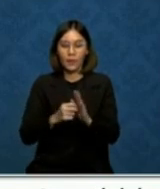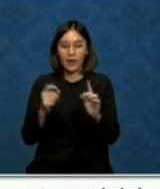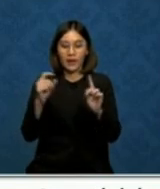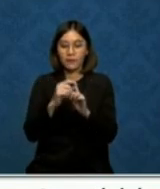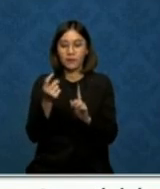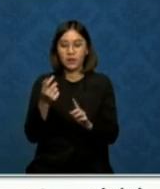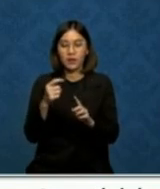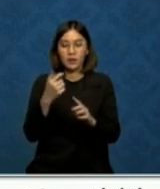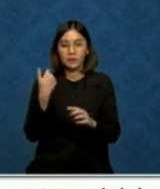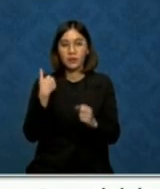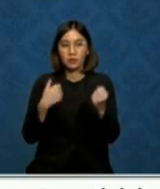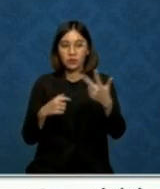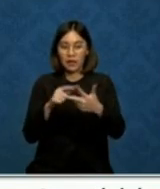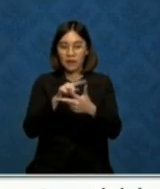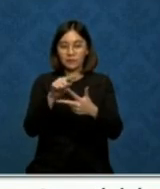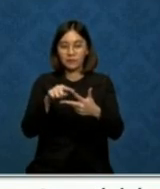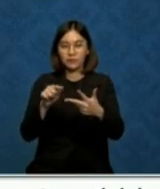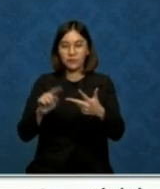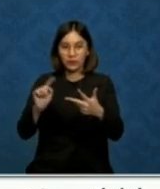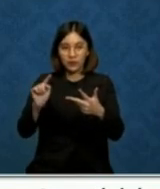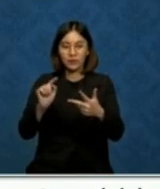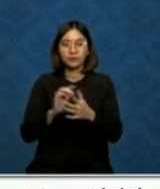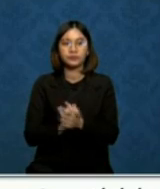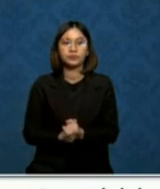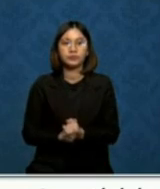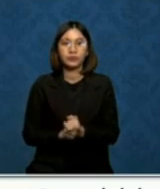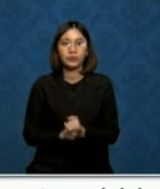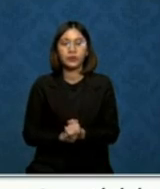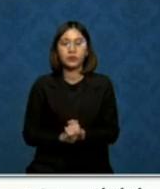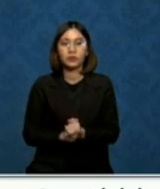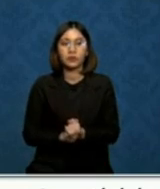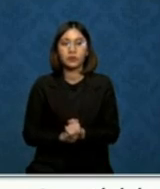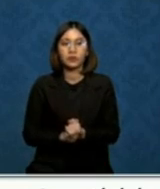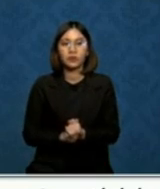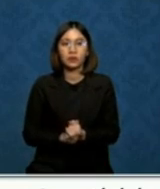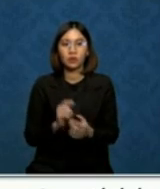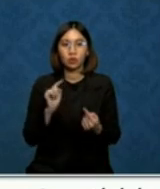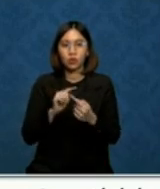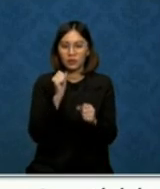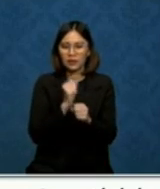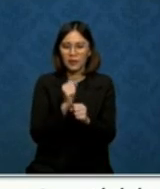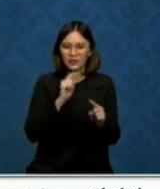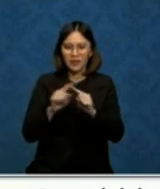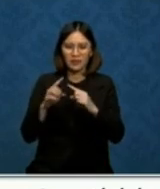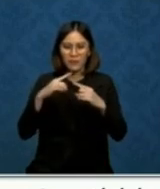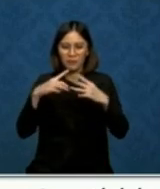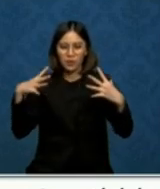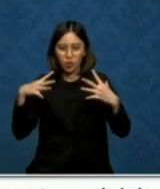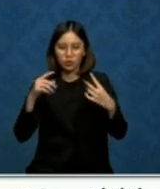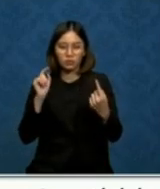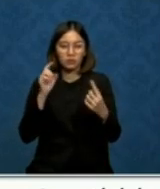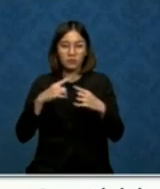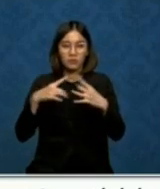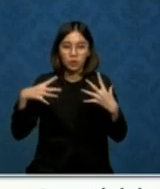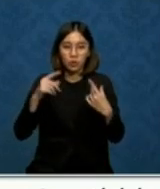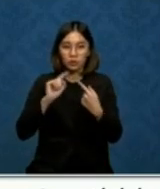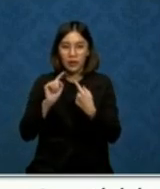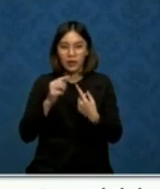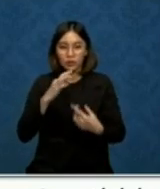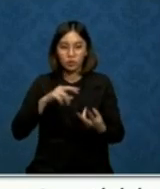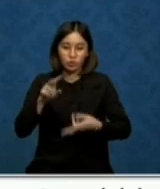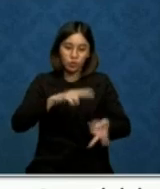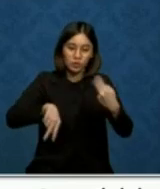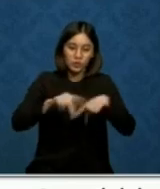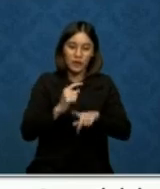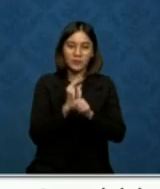ทางเพศไว้3ประเภทนะคะ2หลักที่พูดถึงนะคะ2ประเภทแรกคือการประพฤติใดๆที่ไม่พึงประสงค์ต่อคุณลักษณะที่ได้รับการคุ้มคร